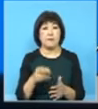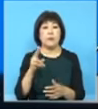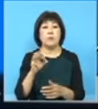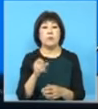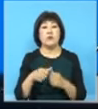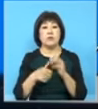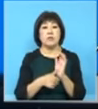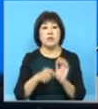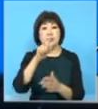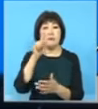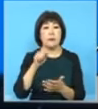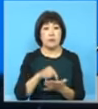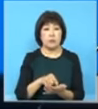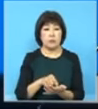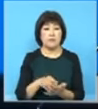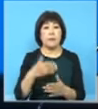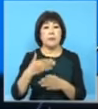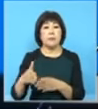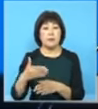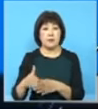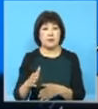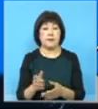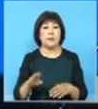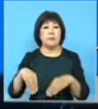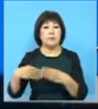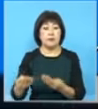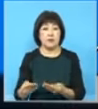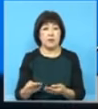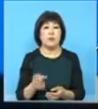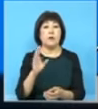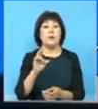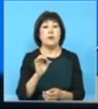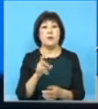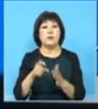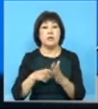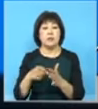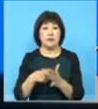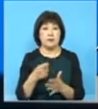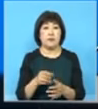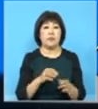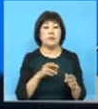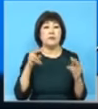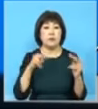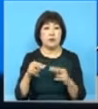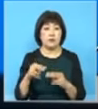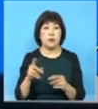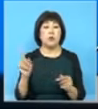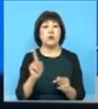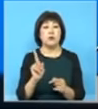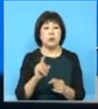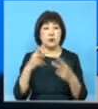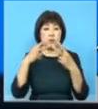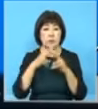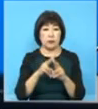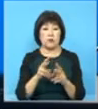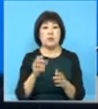16 вопросам. Постепенно передача следственных судей полномочий по санкционированию следственных действий свидетельствует, что институт следственных